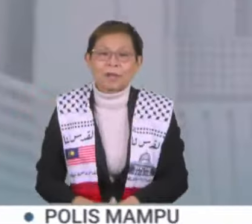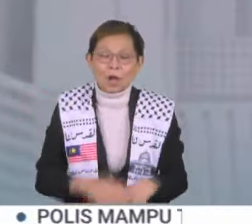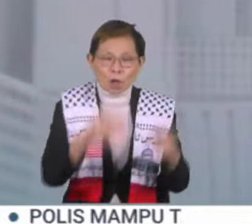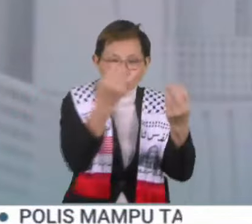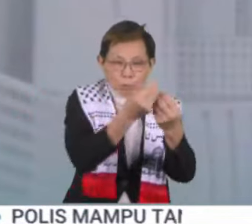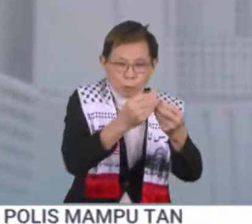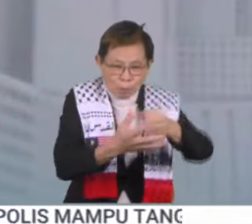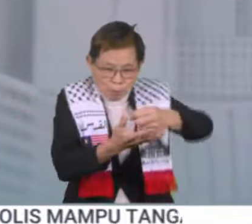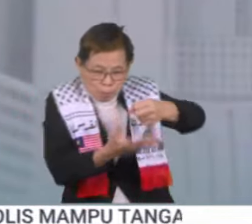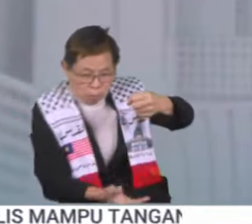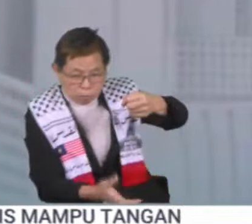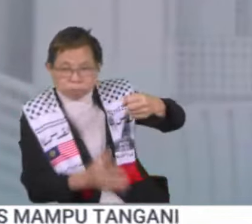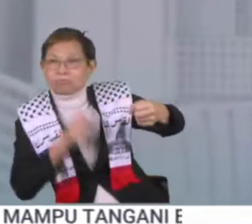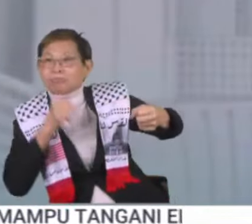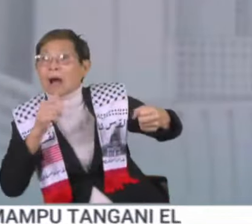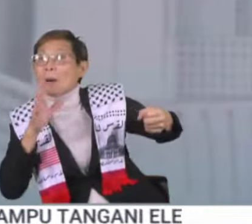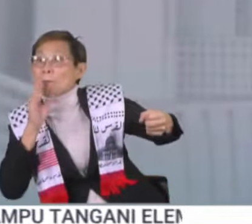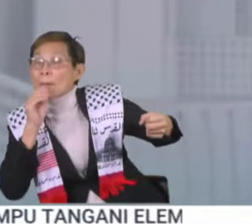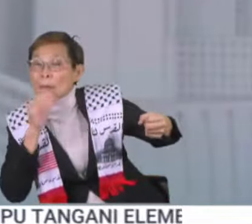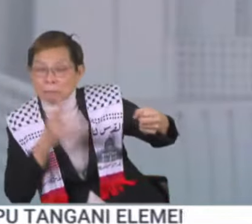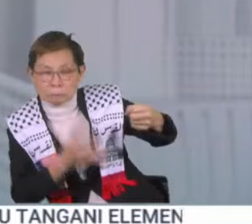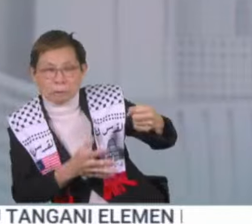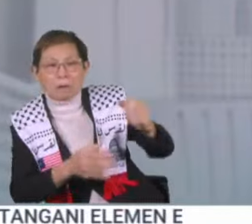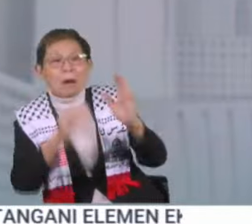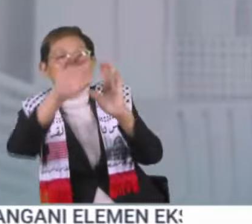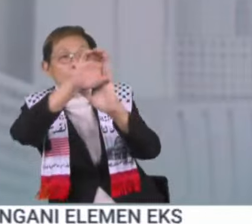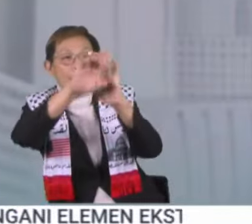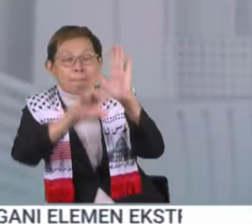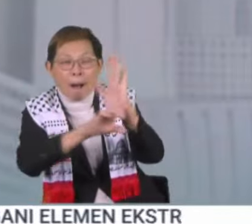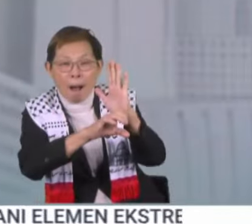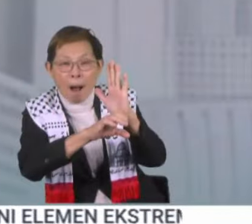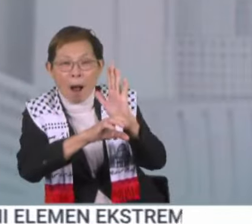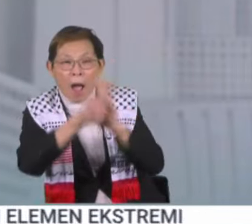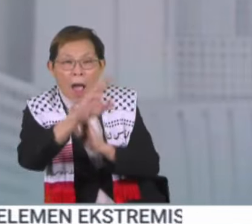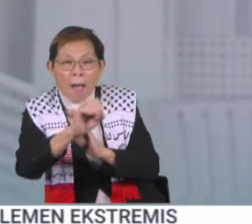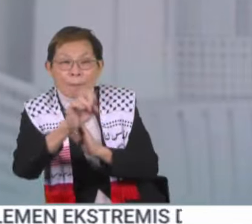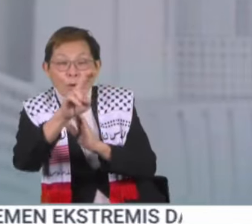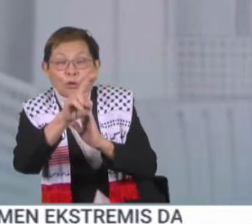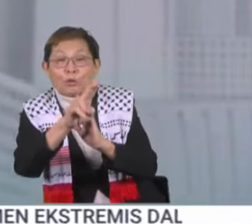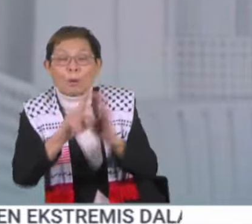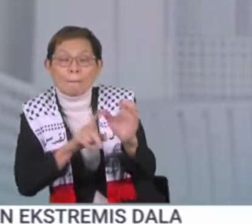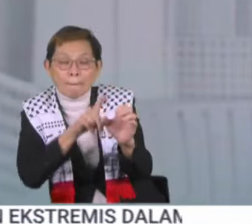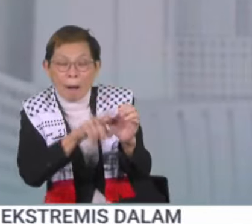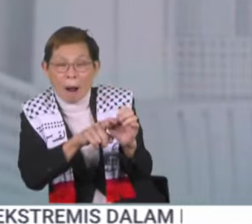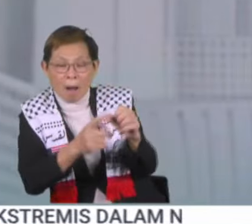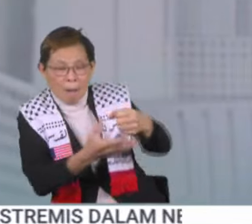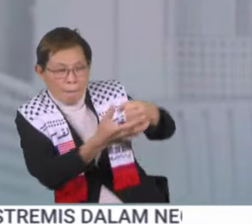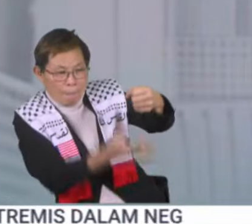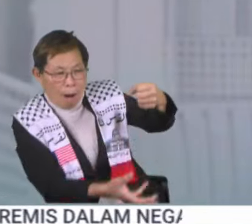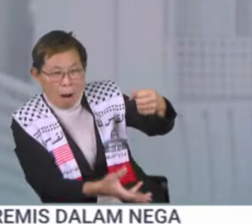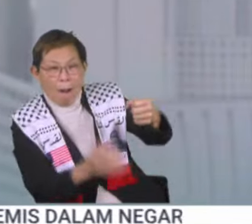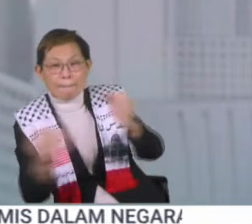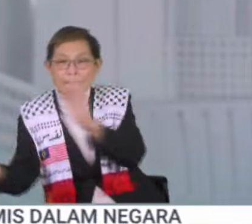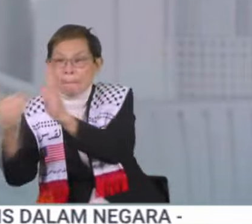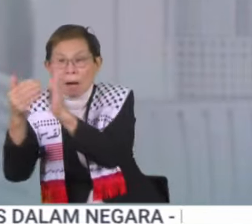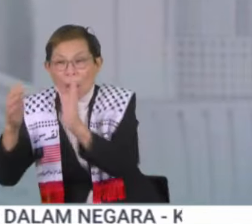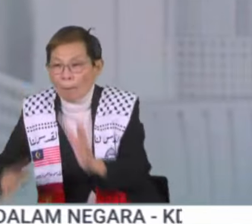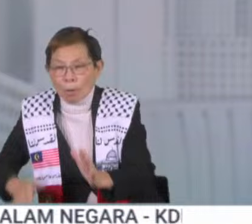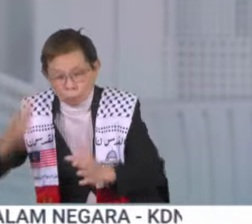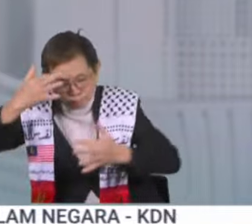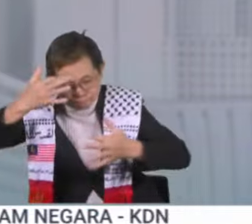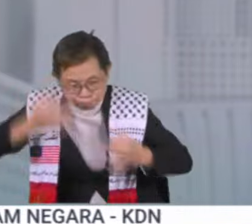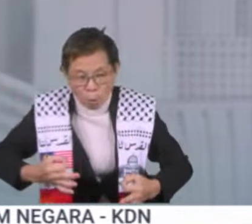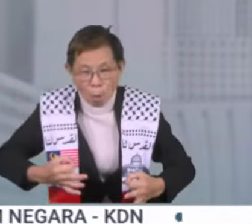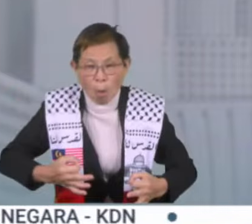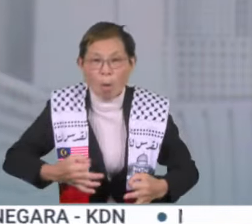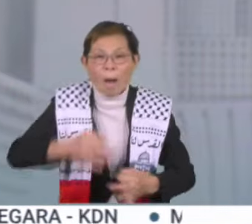Jumlah peruntukan tidak dinyatakan manangkan terma bagi draft memorandum persefahaman MOU berkaitan peruntukan kepada pembangkang belum